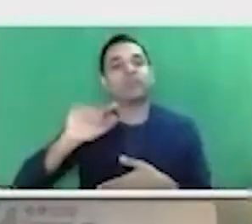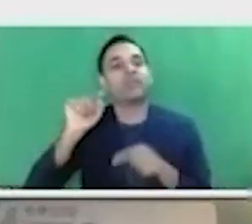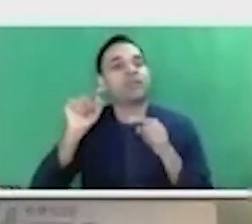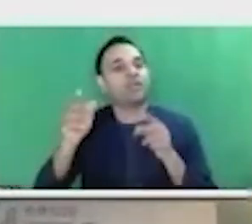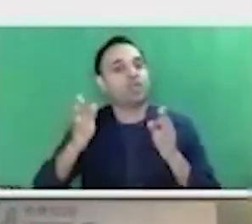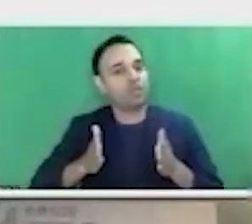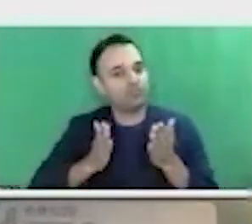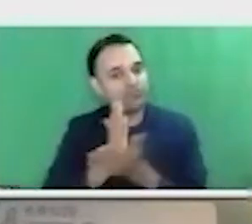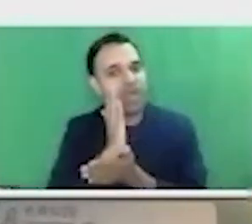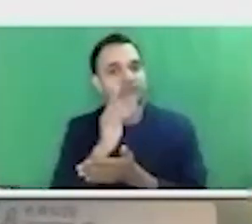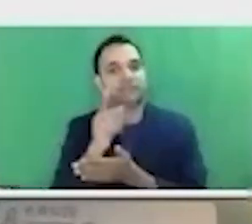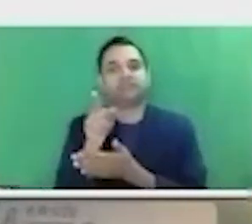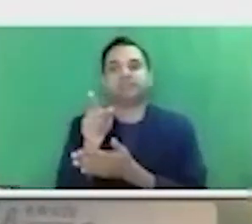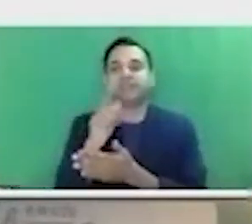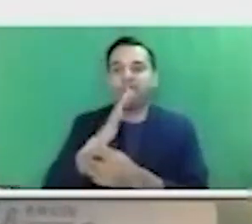والسياسة أيضا،